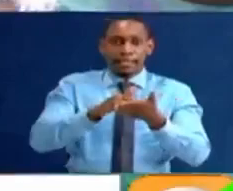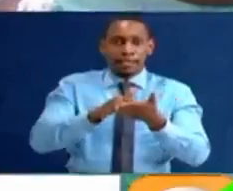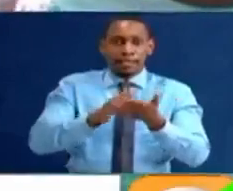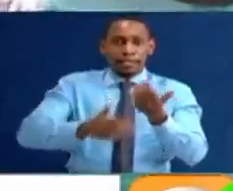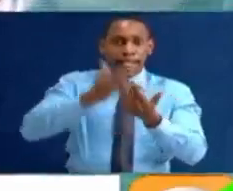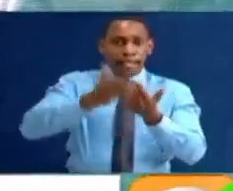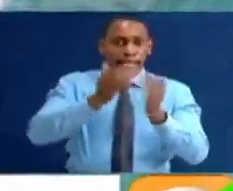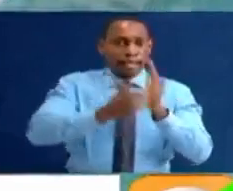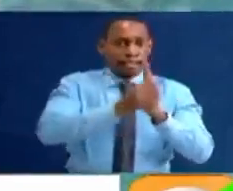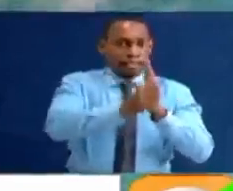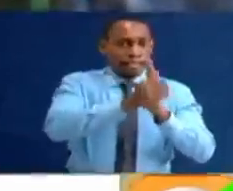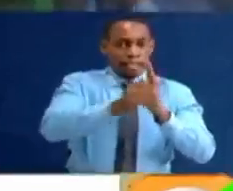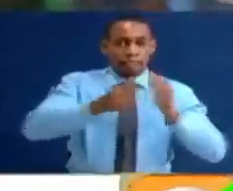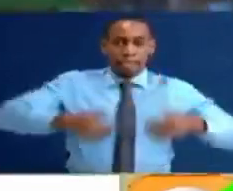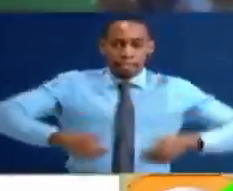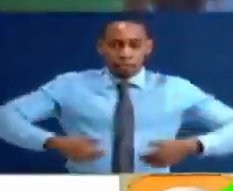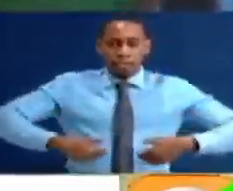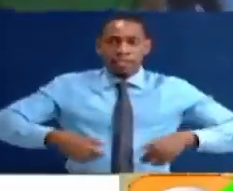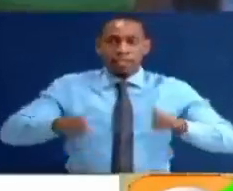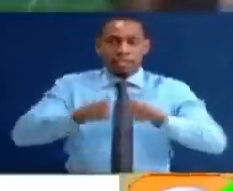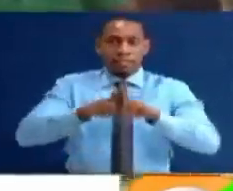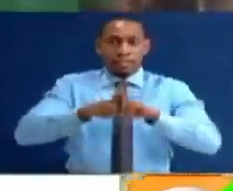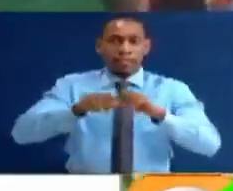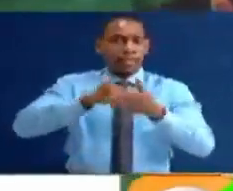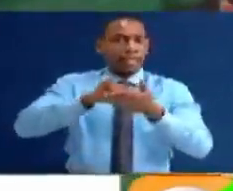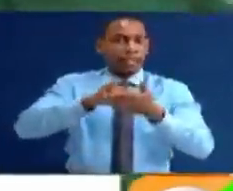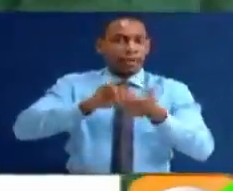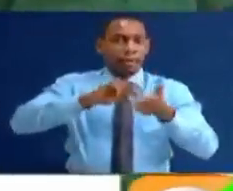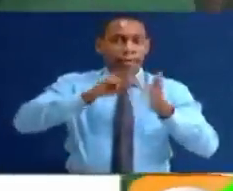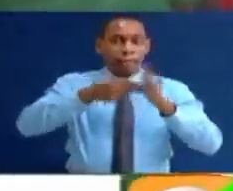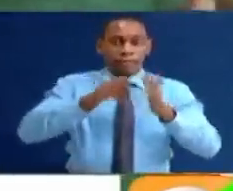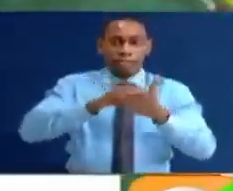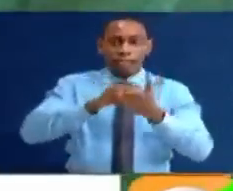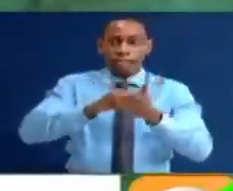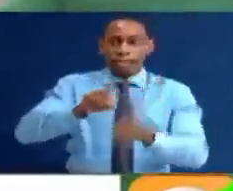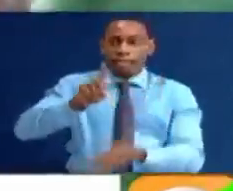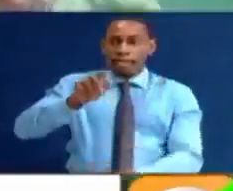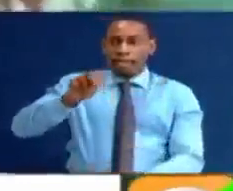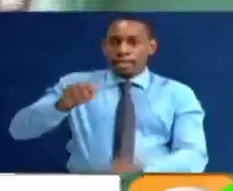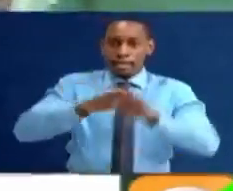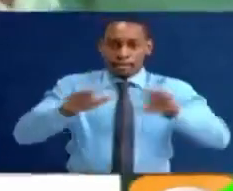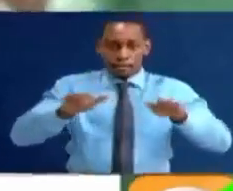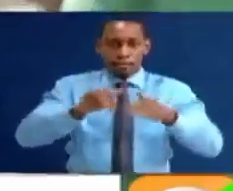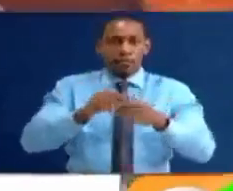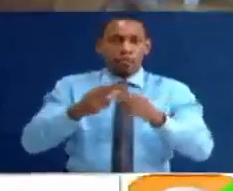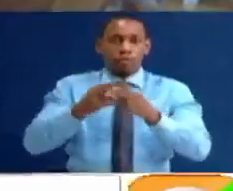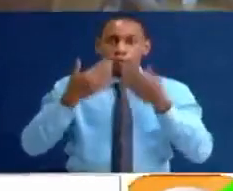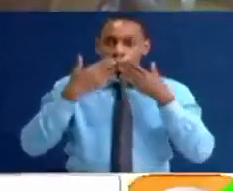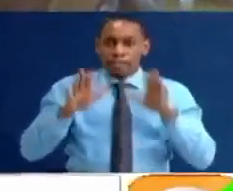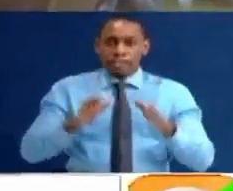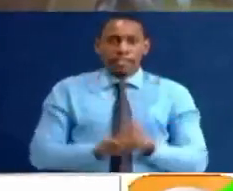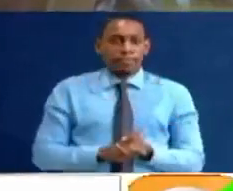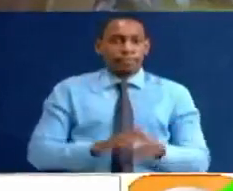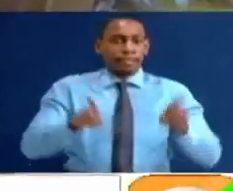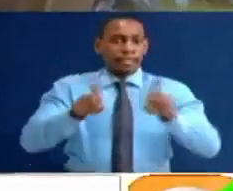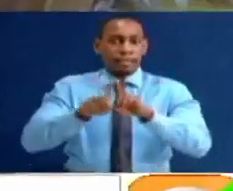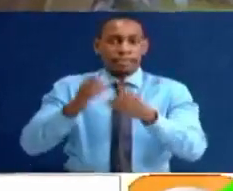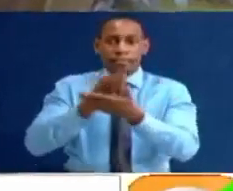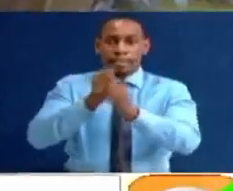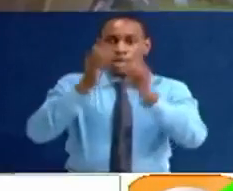kukuza talanta za vijana mashinani, haswa wakati huu ambapo mradi wa uwanja wa Danson Mwanyumba unaelekea kukamilika. Aidha,